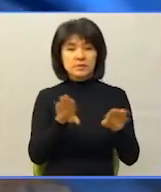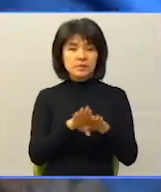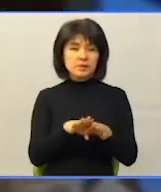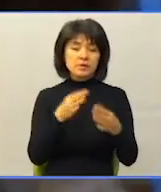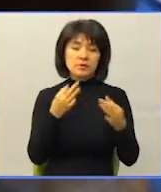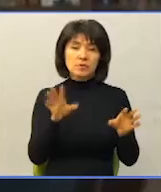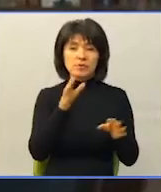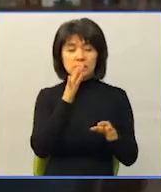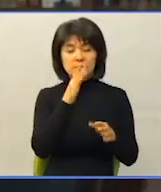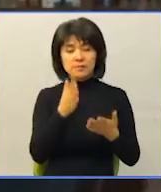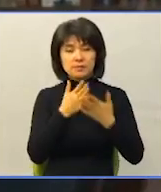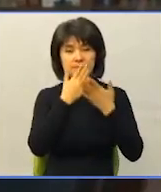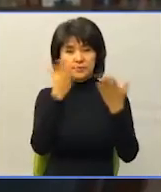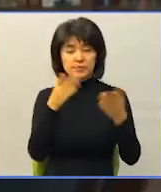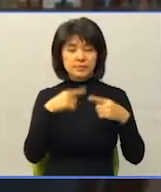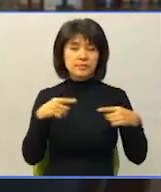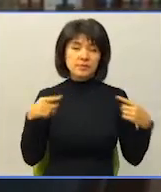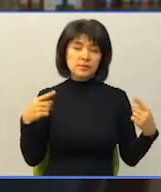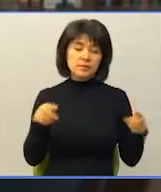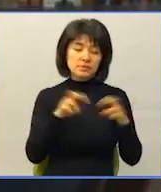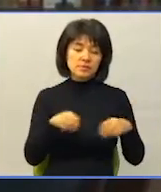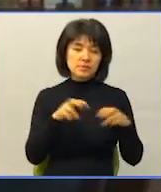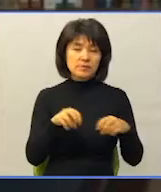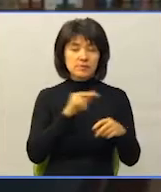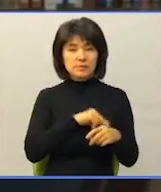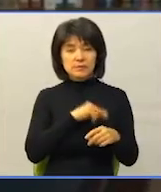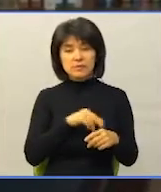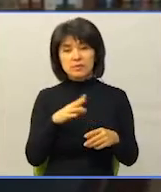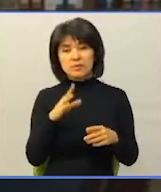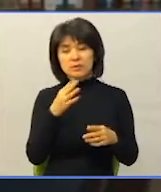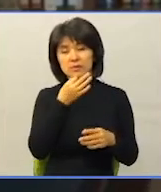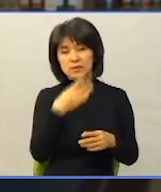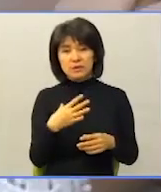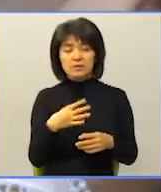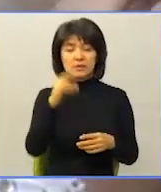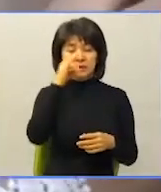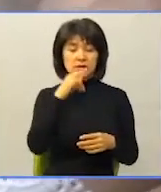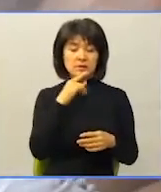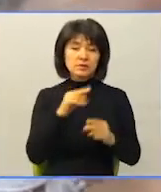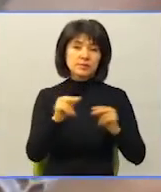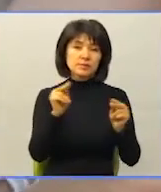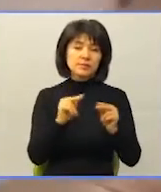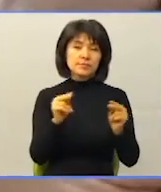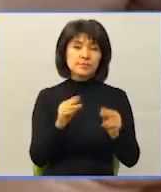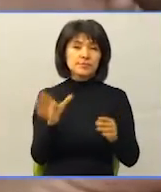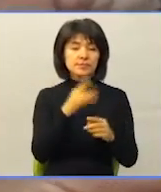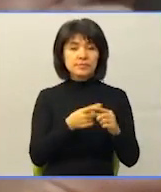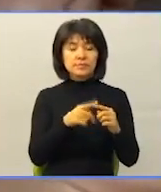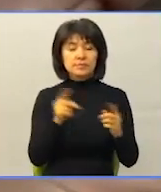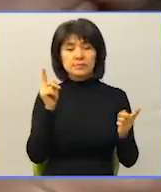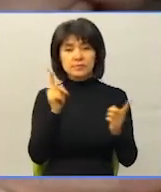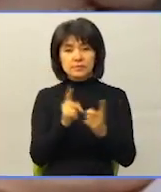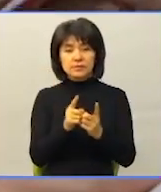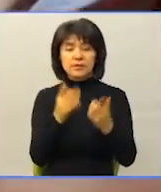бос уақытында кітап оқығанды түрлі зерттеу жұмыстарымен айналысқанды ұнатады. Оны қазақстандық ұстаздары мен сыныптастары құшақ жая қарсы